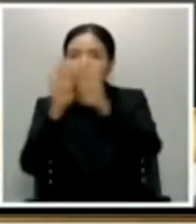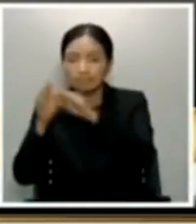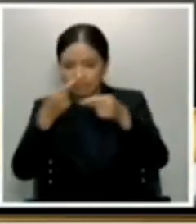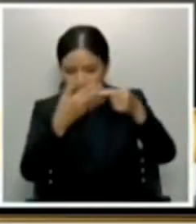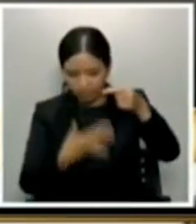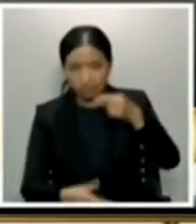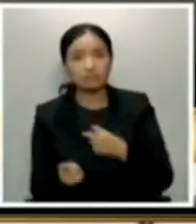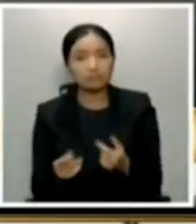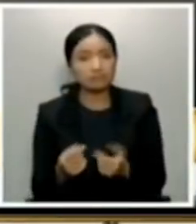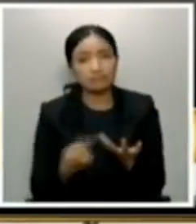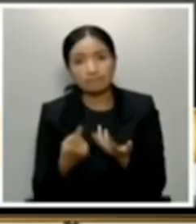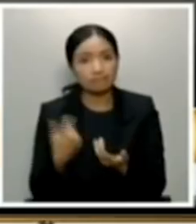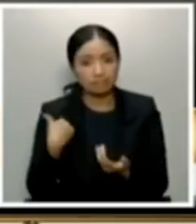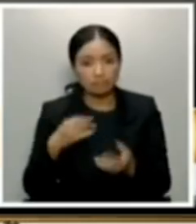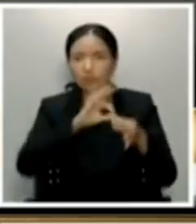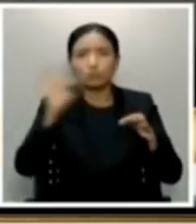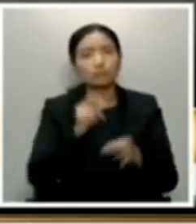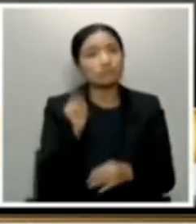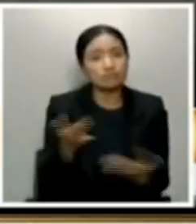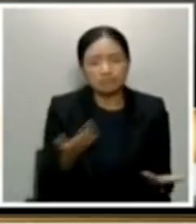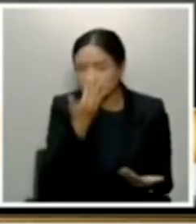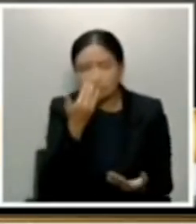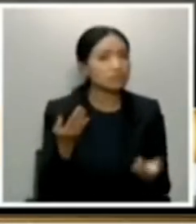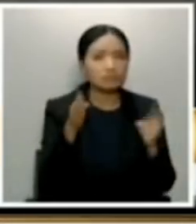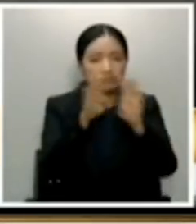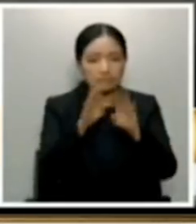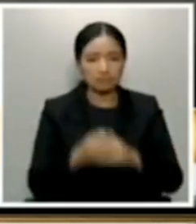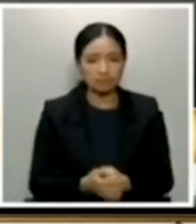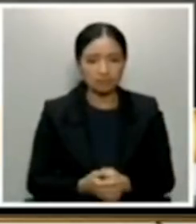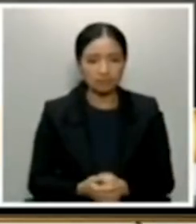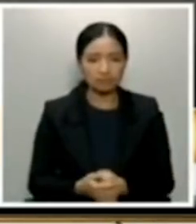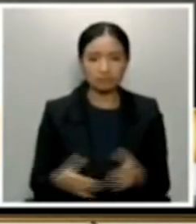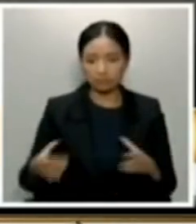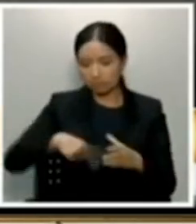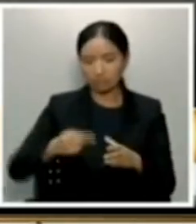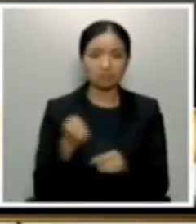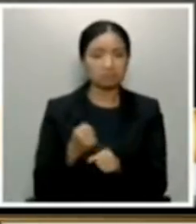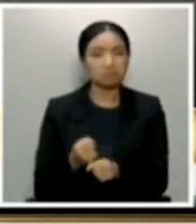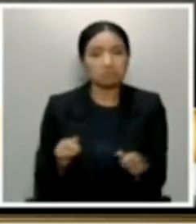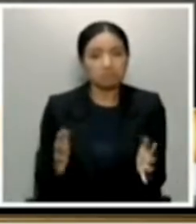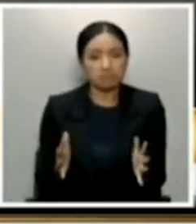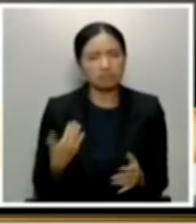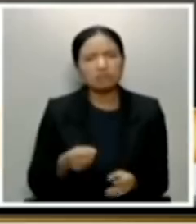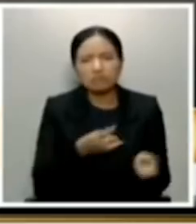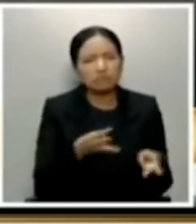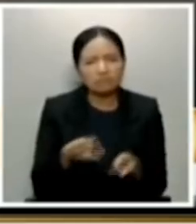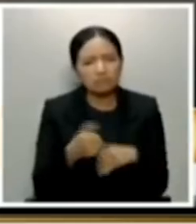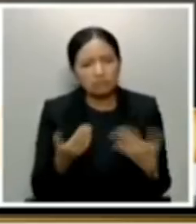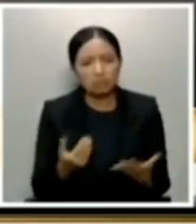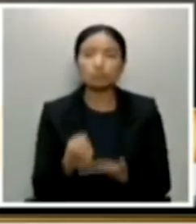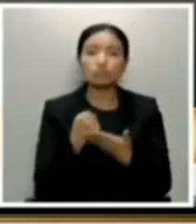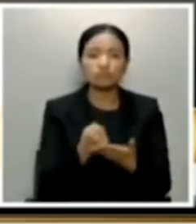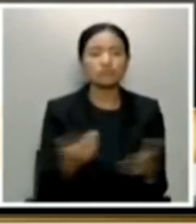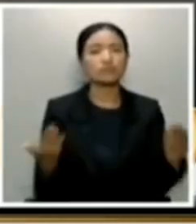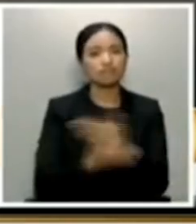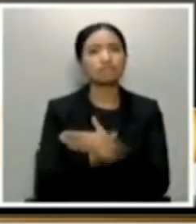านปิดตกลงมีเนื้อหาเป็นอย่างไรถึงโดนปิดไปต่อให้คณะนี้ไม่ได้ทำงานไปแล้วท่านจะมีมาตรการอย่างไรมาชดเชยเ